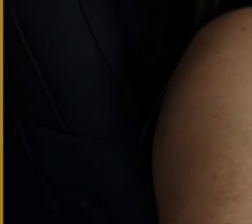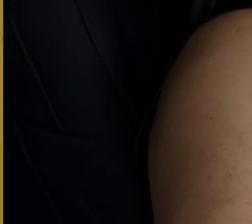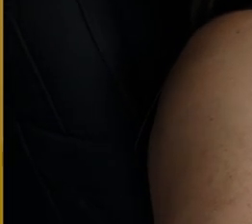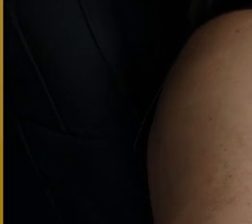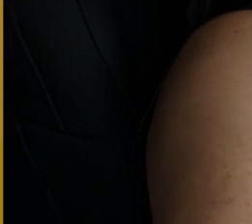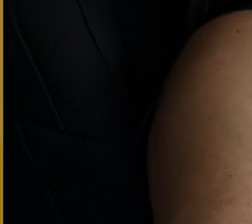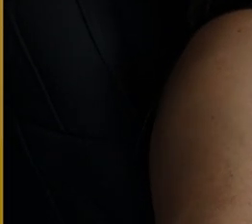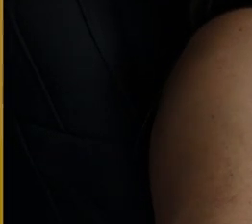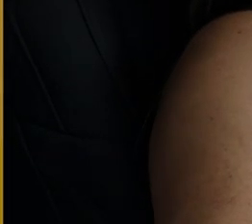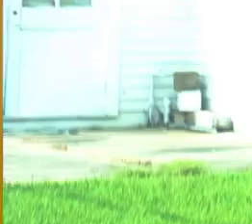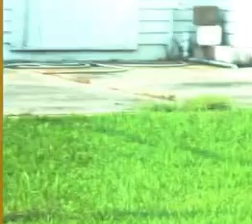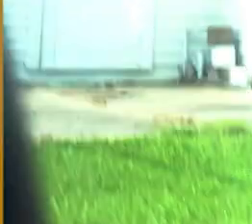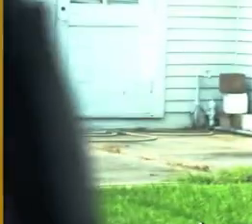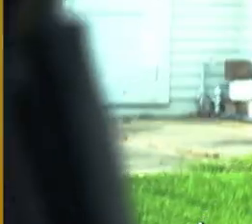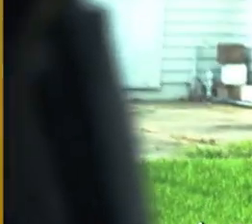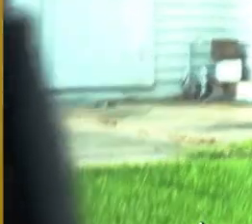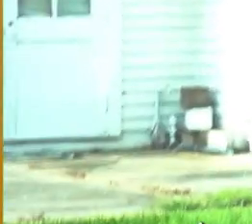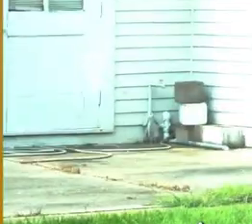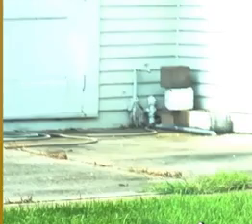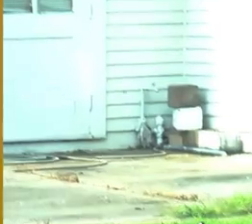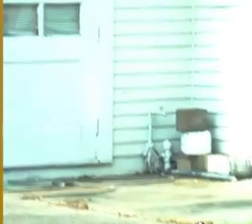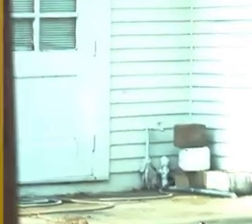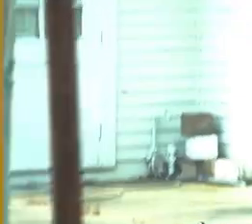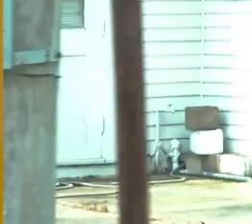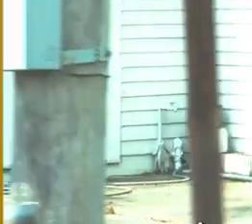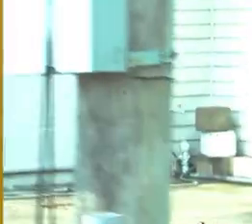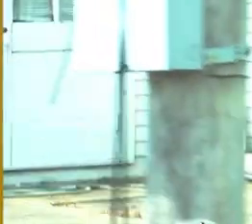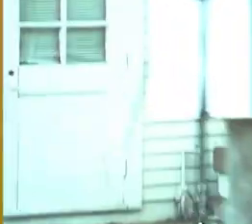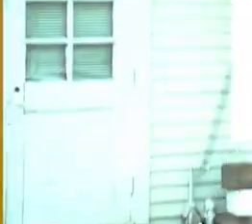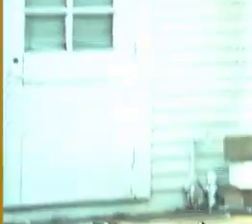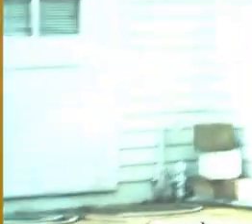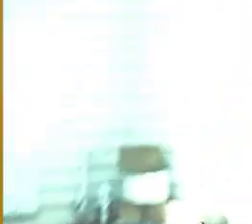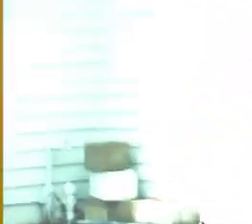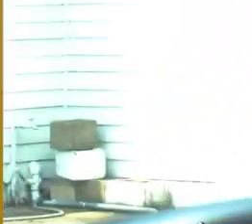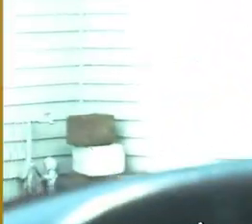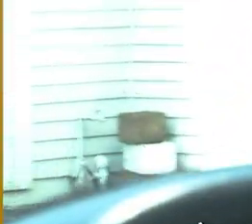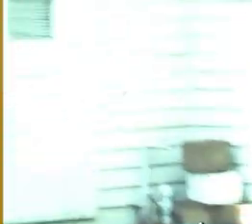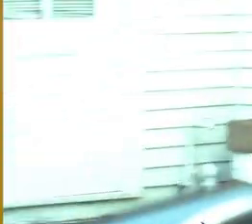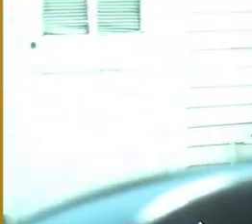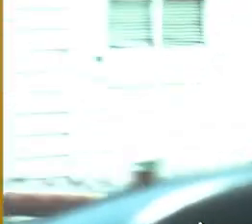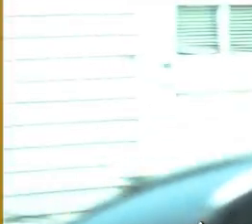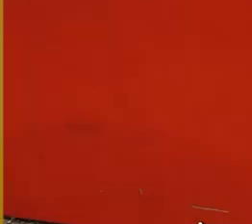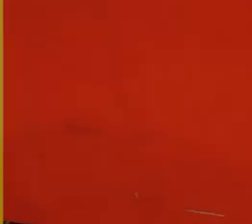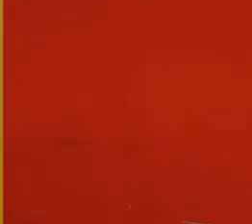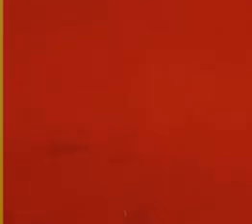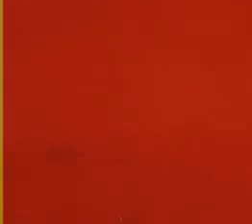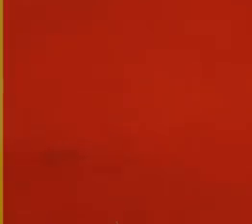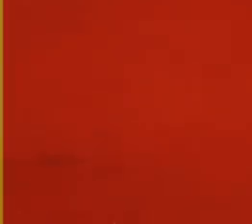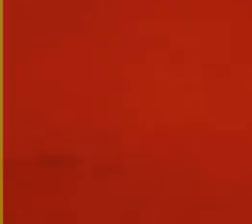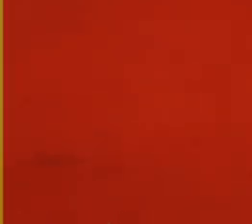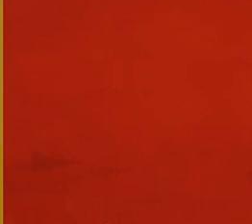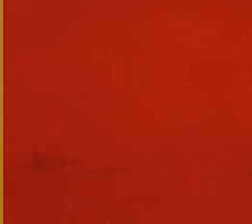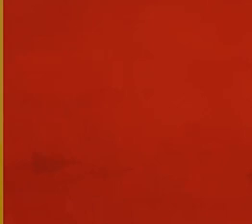6 ou 7 ans passés. On a commencé à parler about commencer une école française.